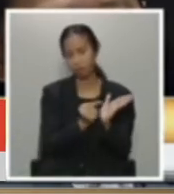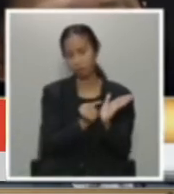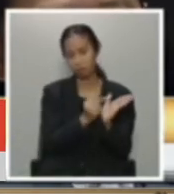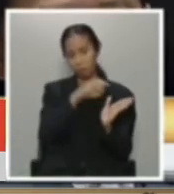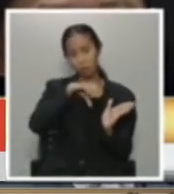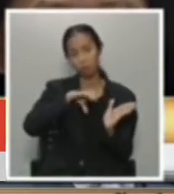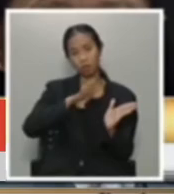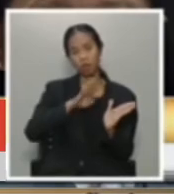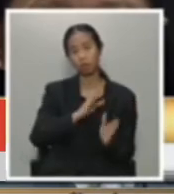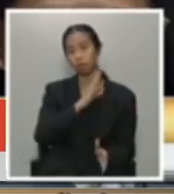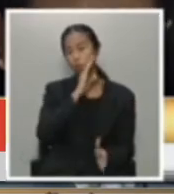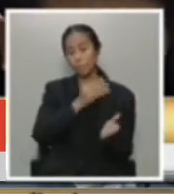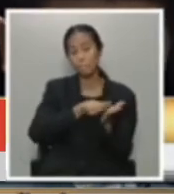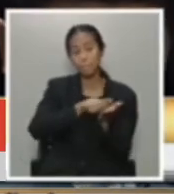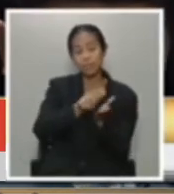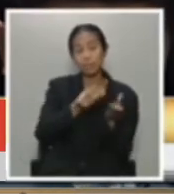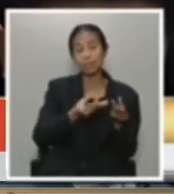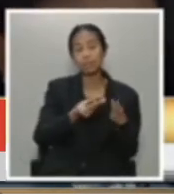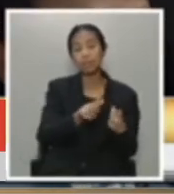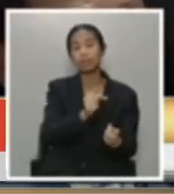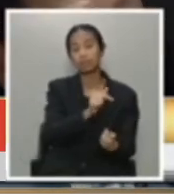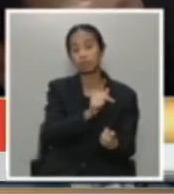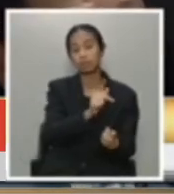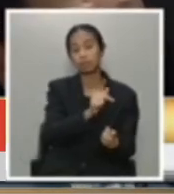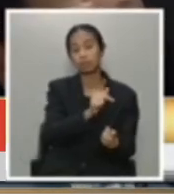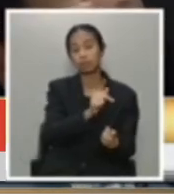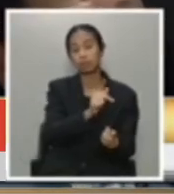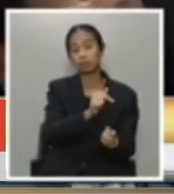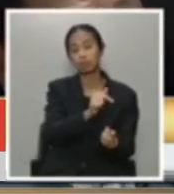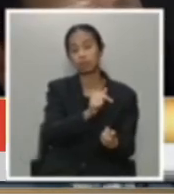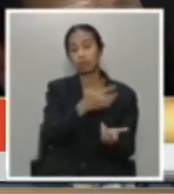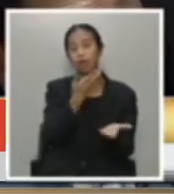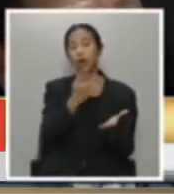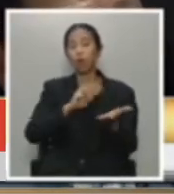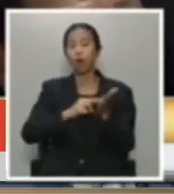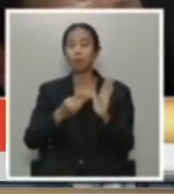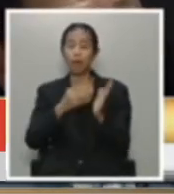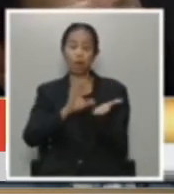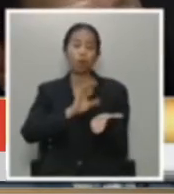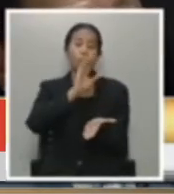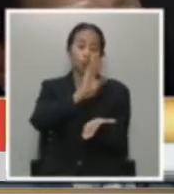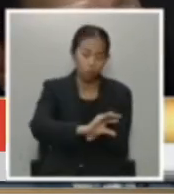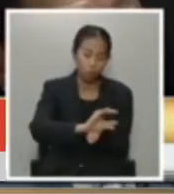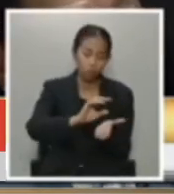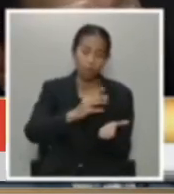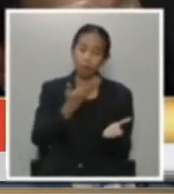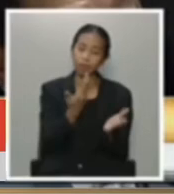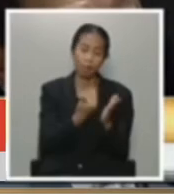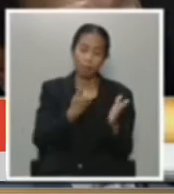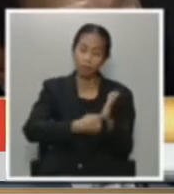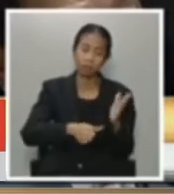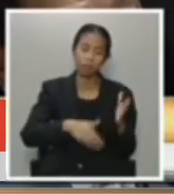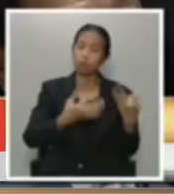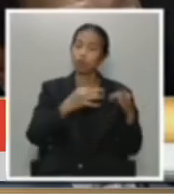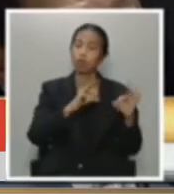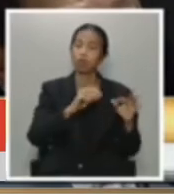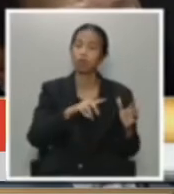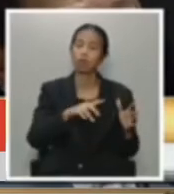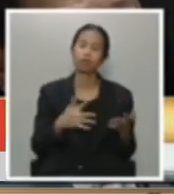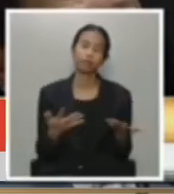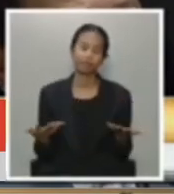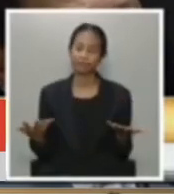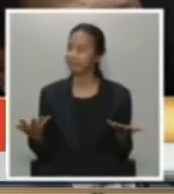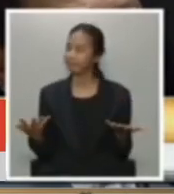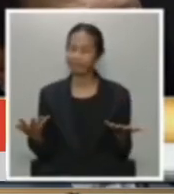ทอะถ้าไปซื้อที่ดินเนี่ยกำไรไปซื้อที่ดินถือว่าเป็นการลงทุนไม่ต้องเสียภาษีอีกที่ผมพูดนี่คือกระบวนการ